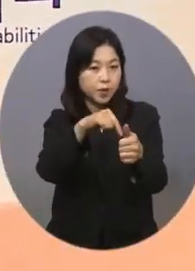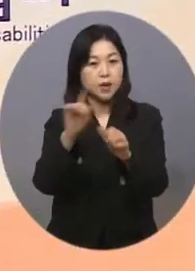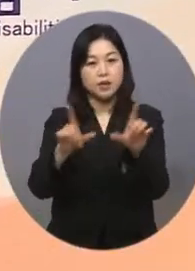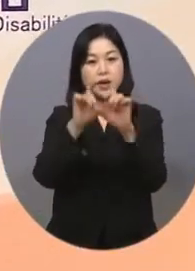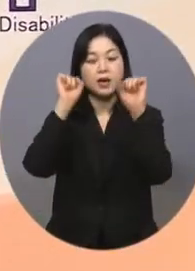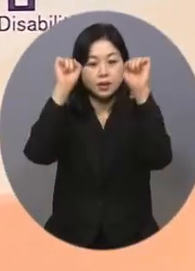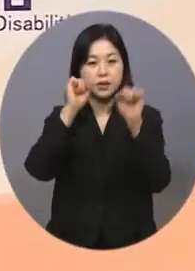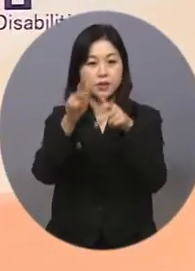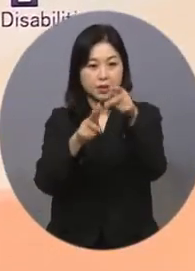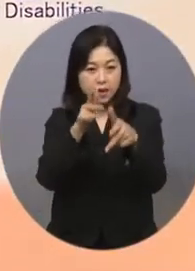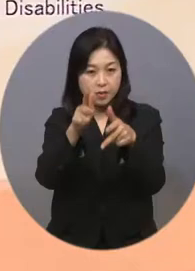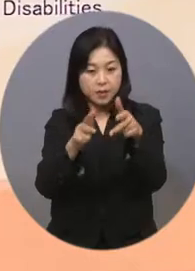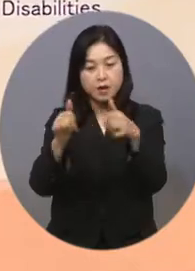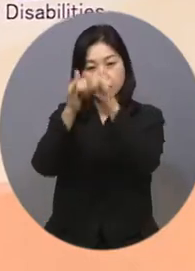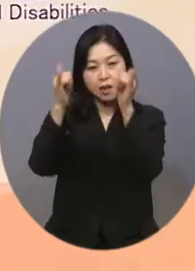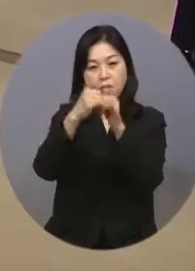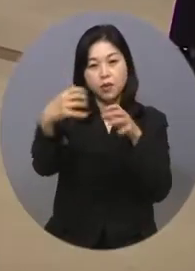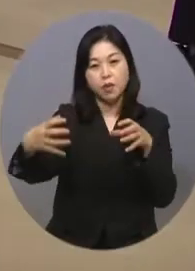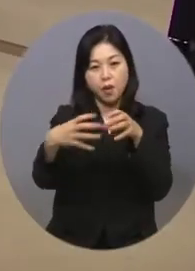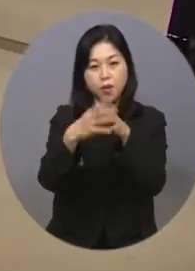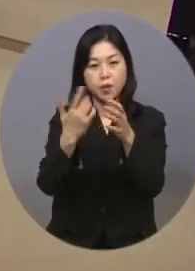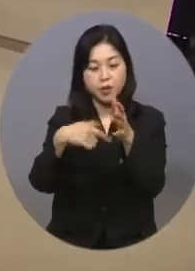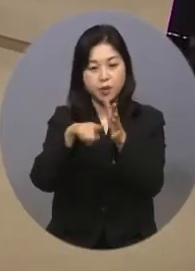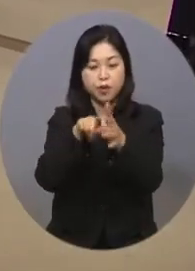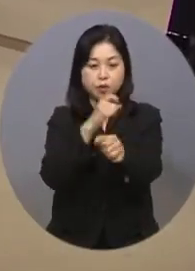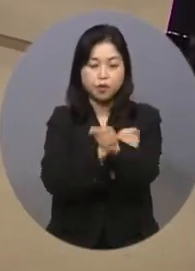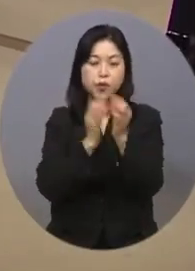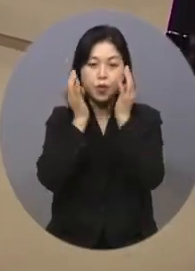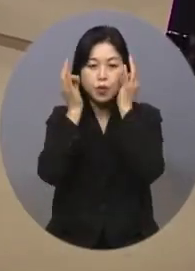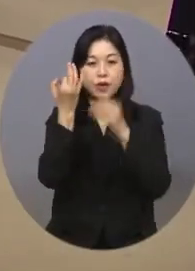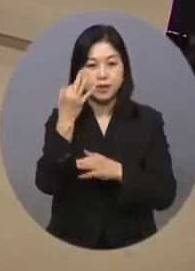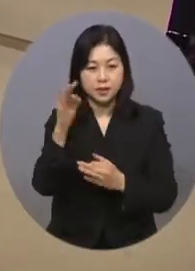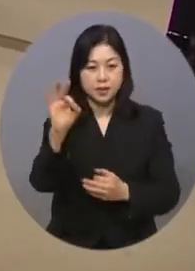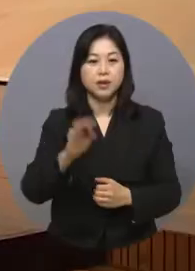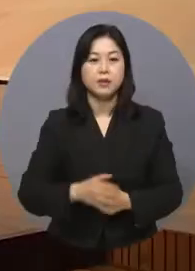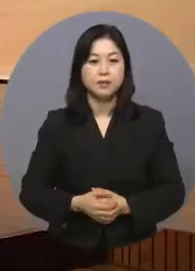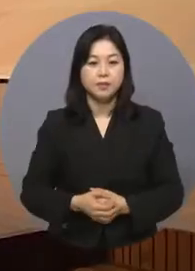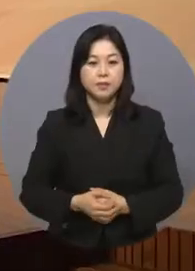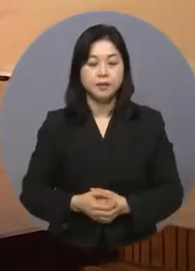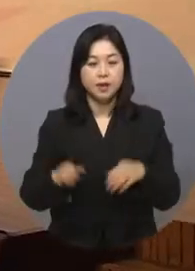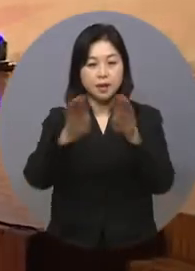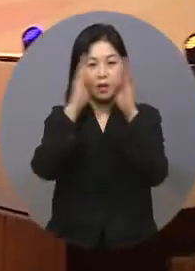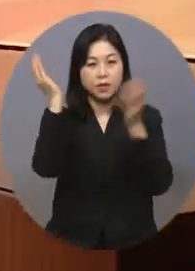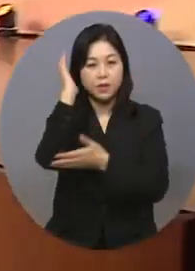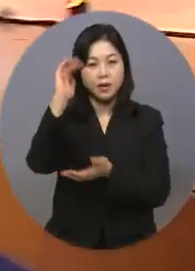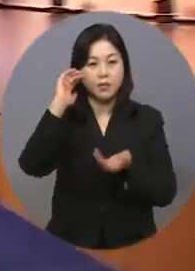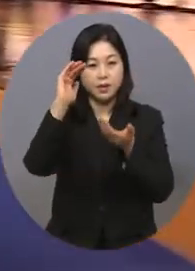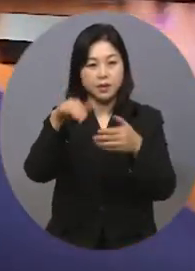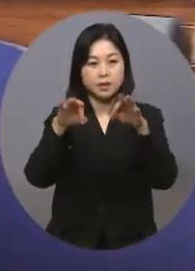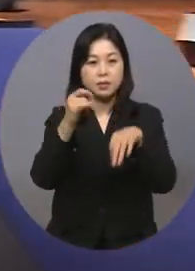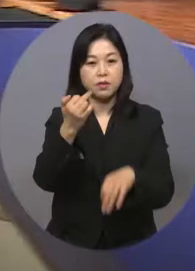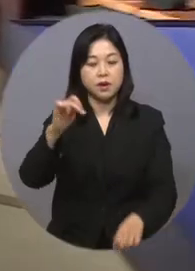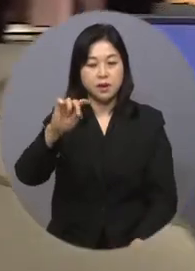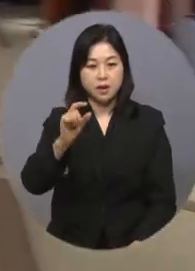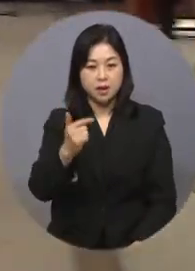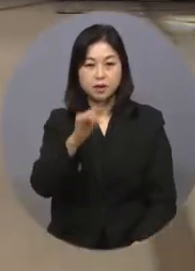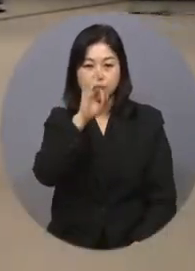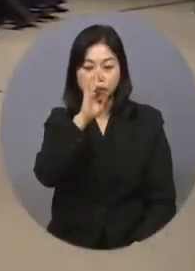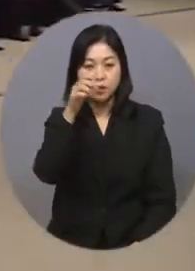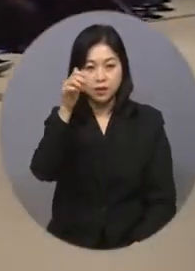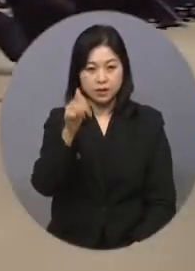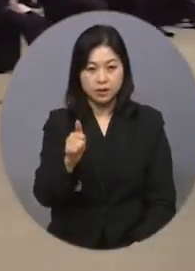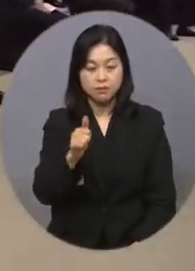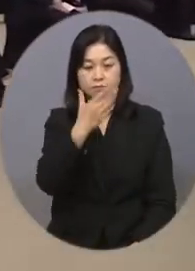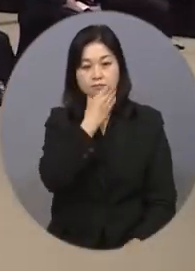등 사회적 통합의 앞장선 공로를 인정받았습니다. 개회사를 전한 김광한 중앙회장은 복지 발전을